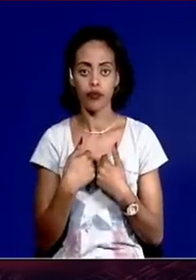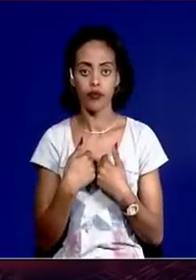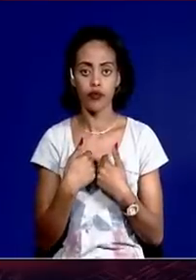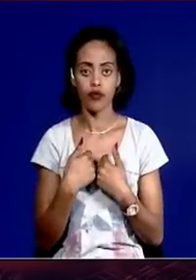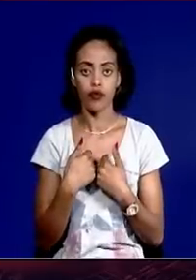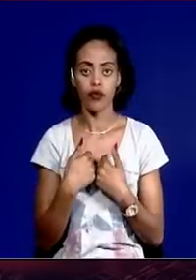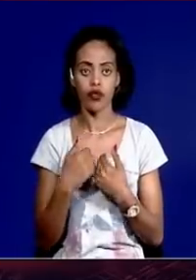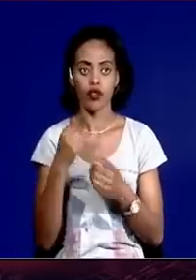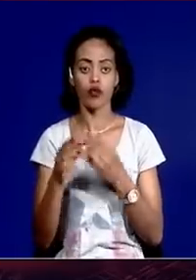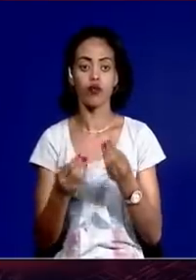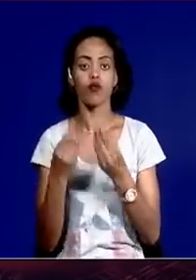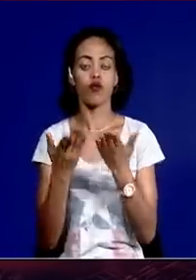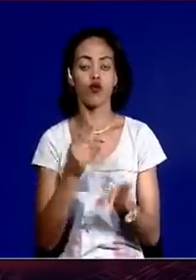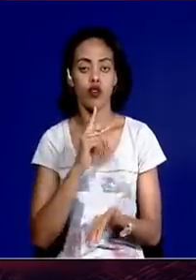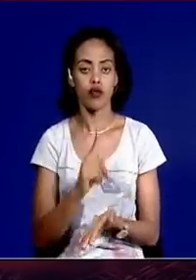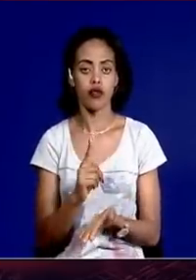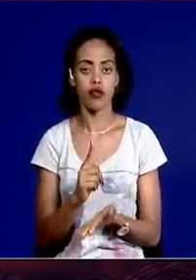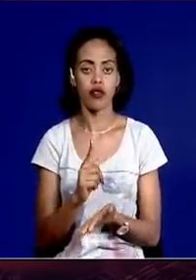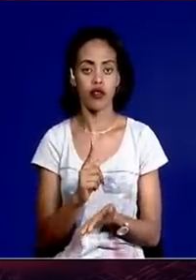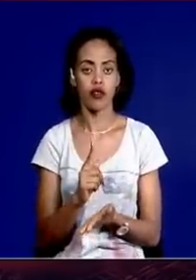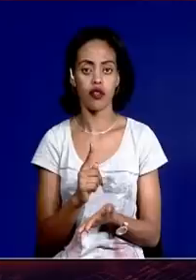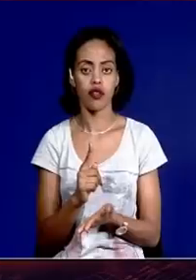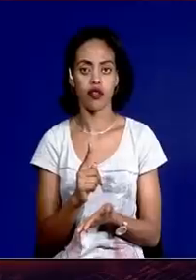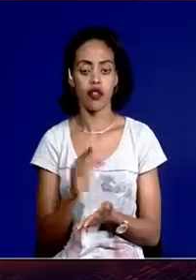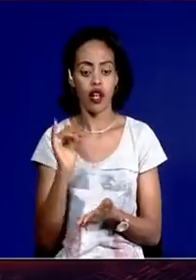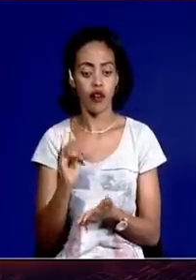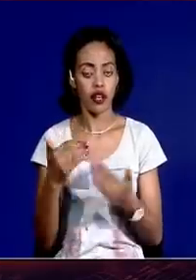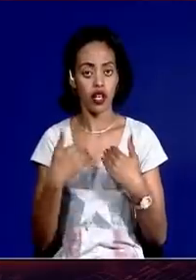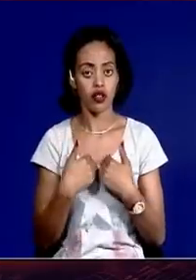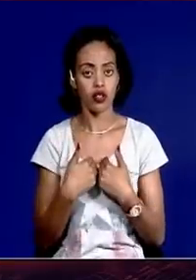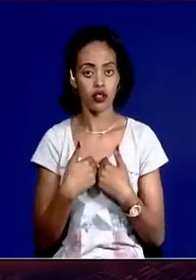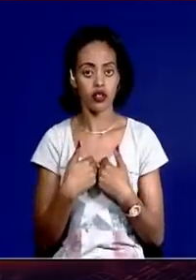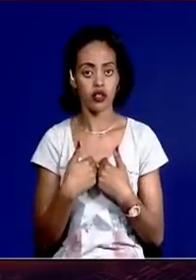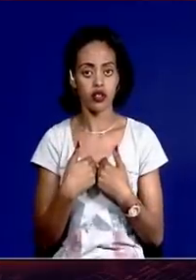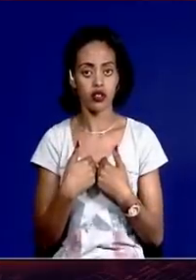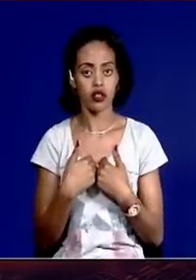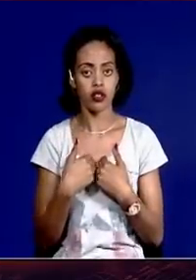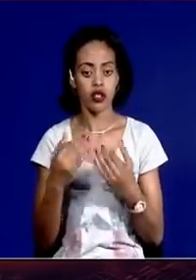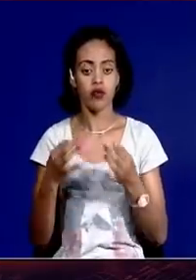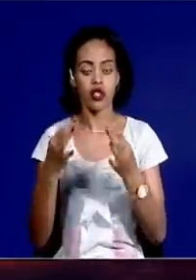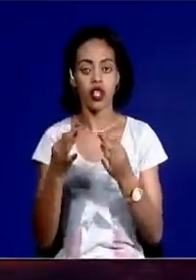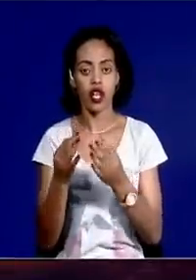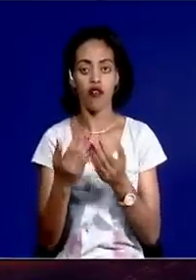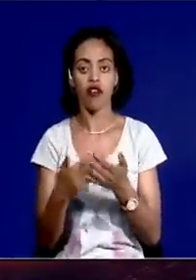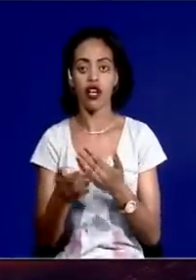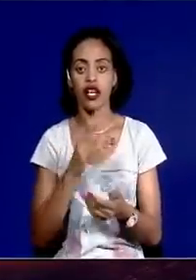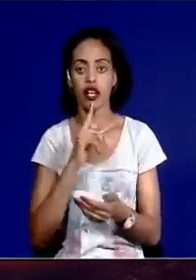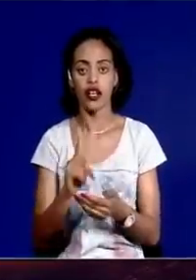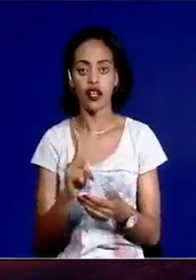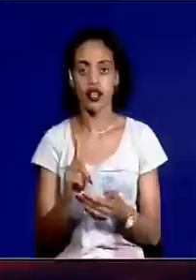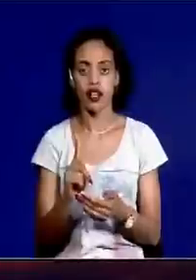بارس أقول قل زوها ولا ما الذي أو أنت لا تام تحله قال لا يا ما الذي من دا برجر ترهيو